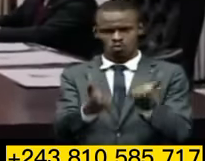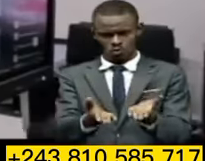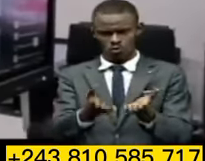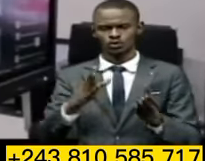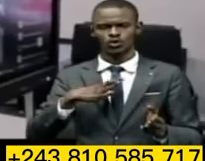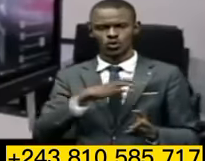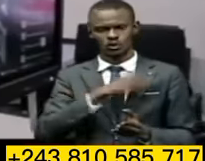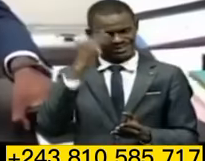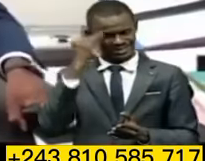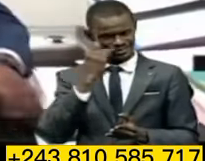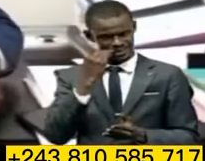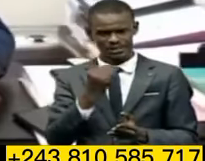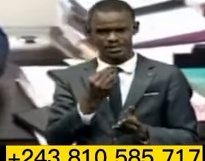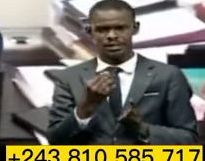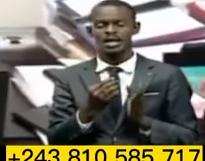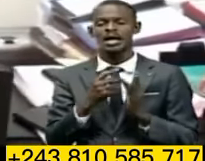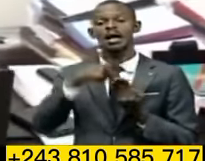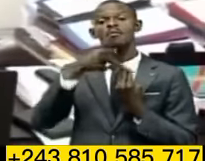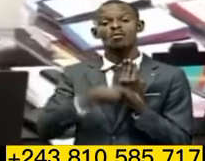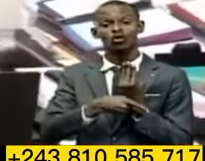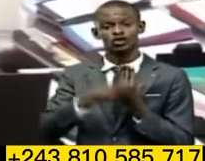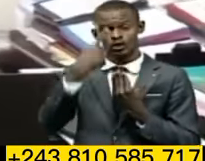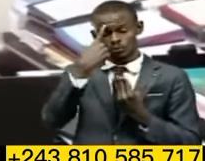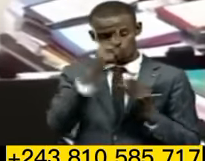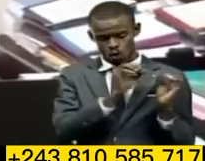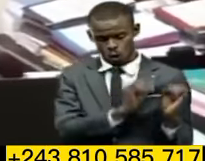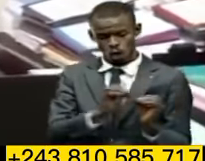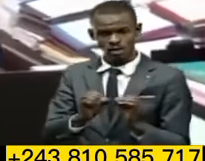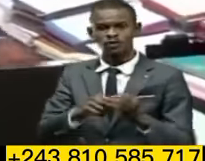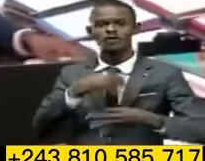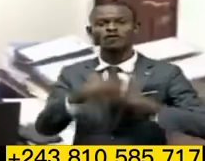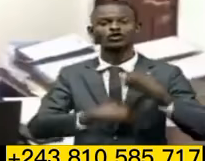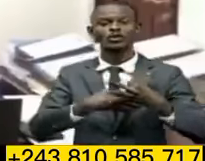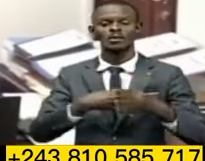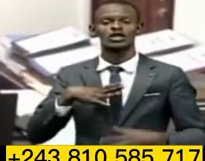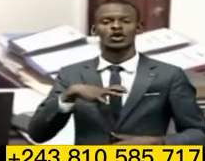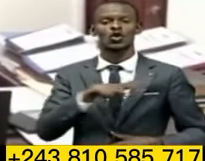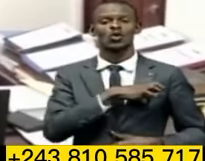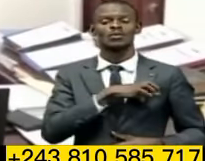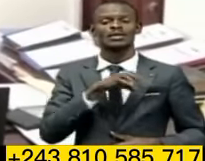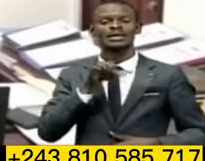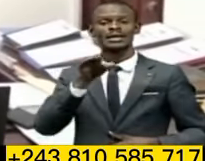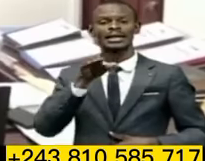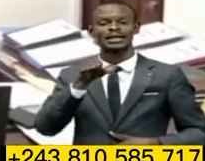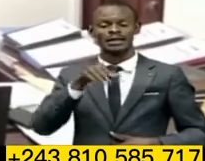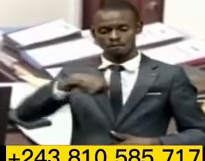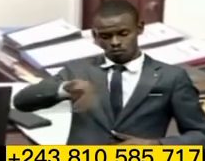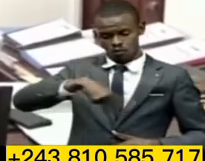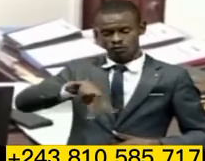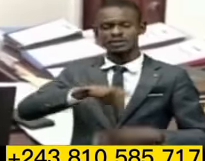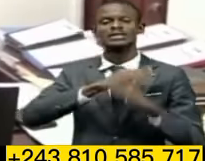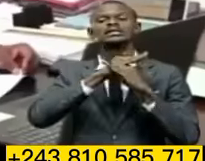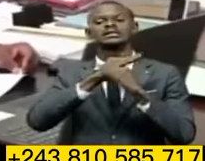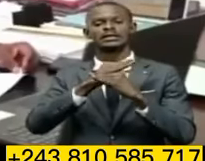portant création, organisation et fonctionnement des comités provinciaux et locaux de sécurité. Ce texte a été